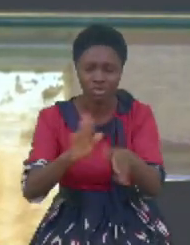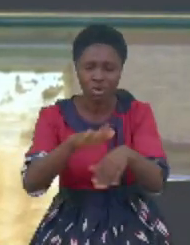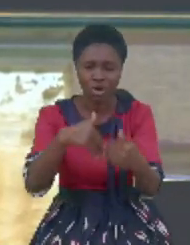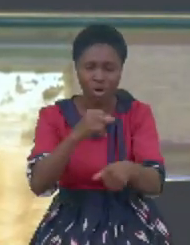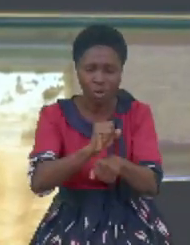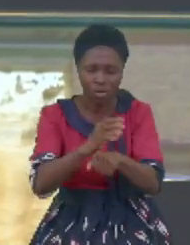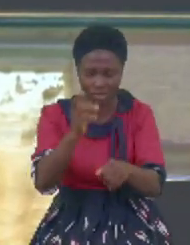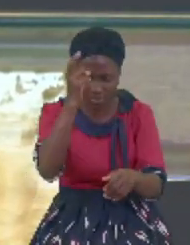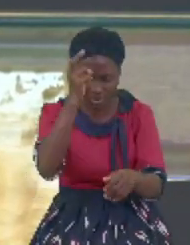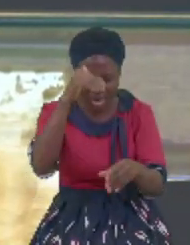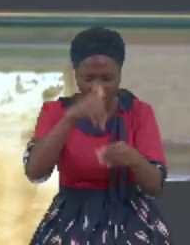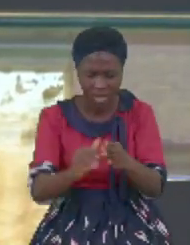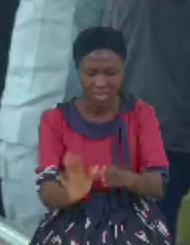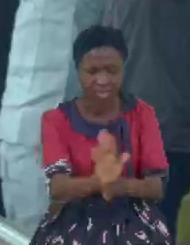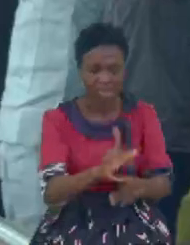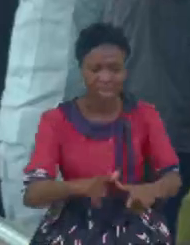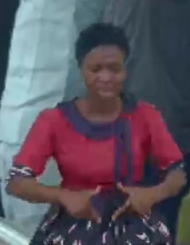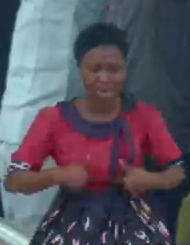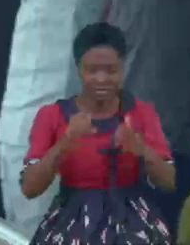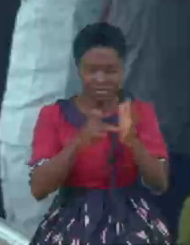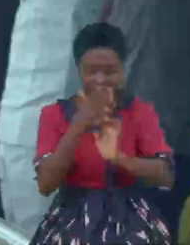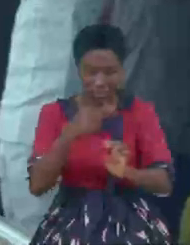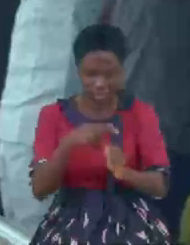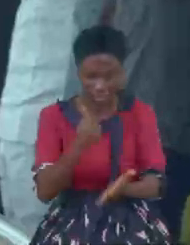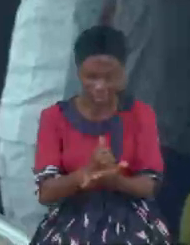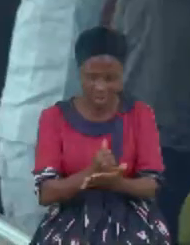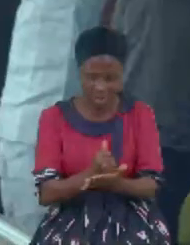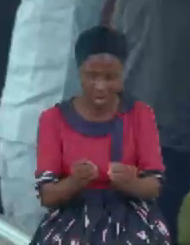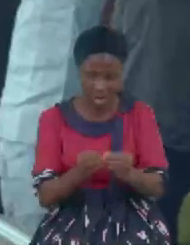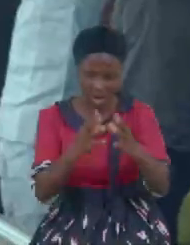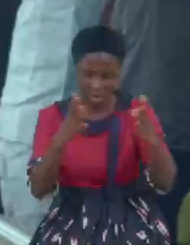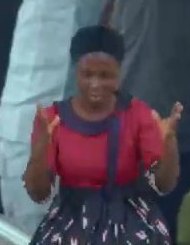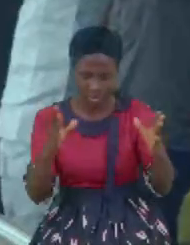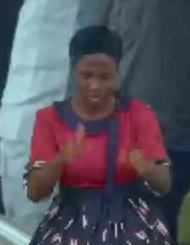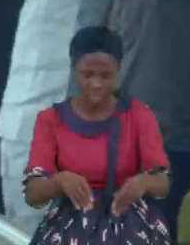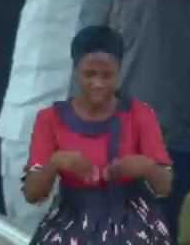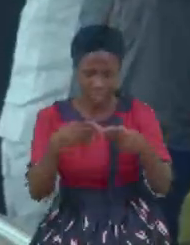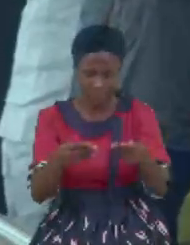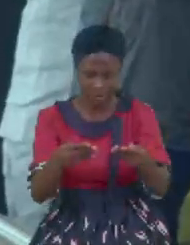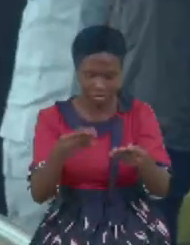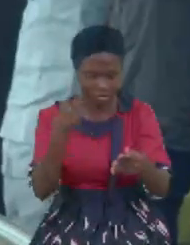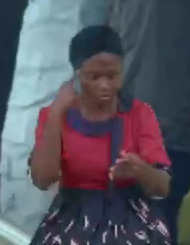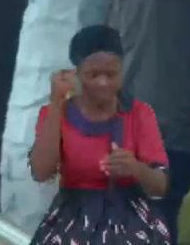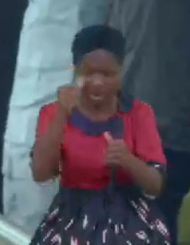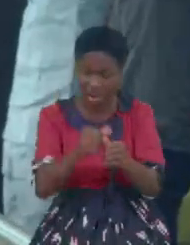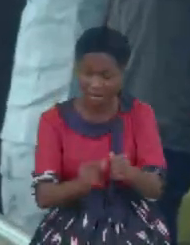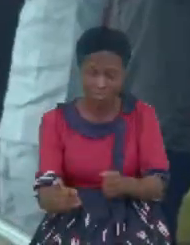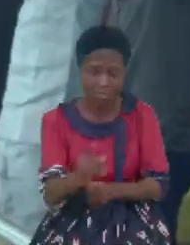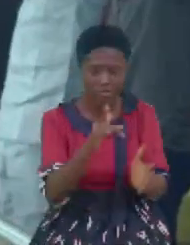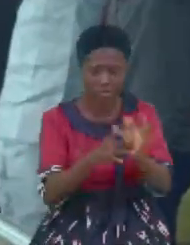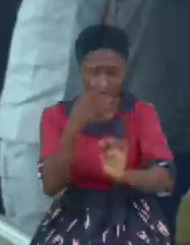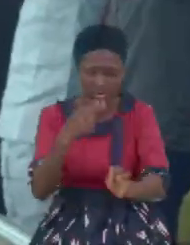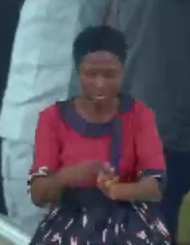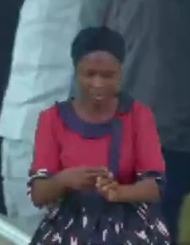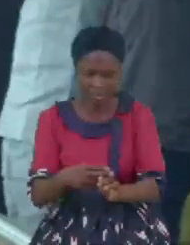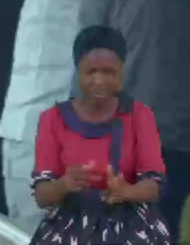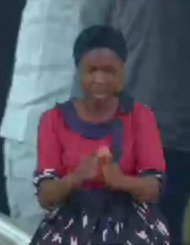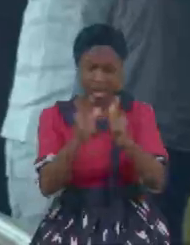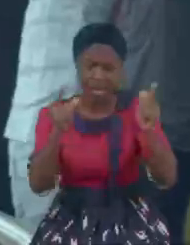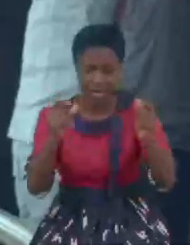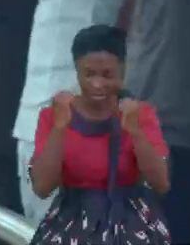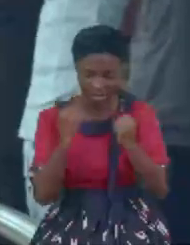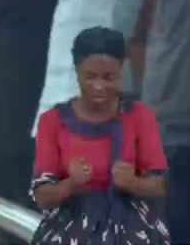toujours, détruis les œuvres du diable dans leur vie au nom de Jésus. Qu'il ait la provision abondante pour tout le monde,